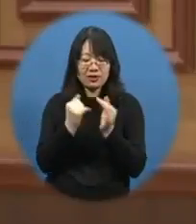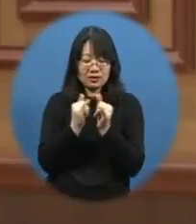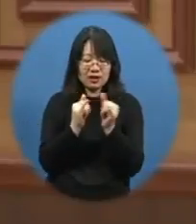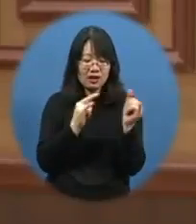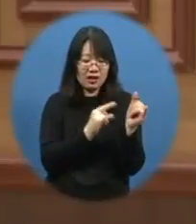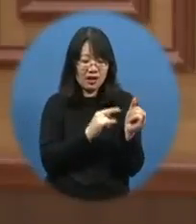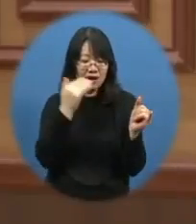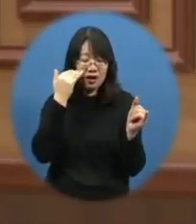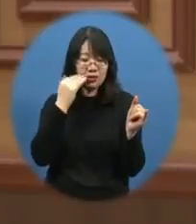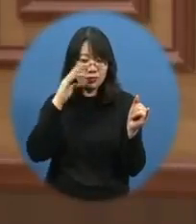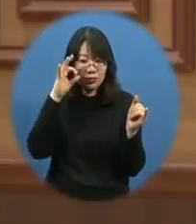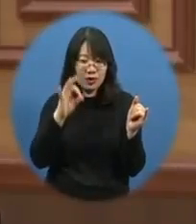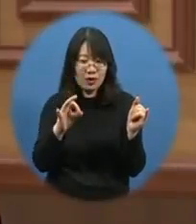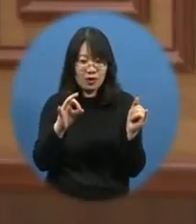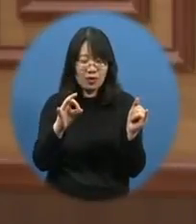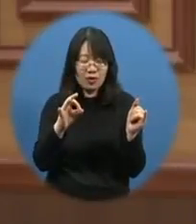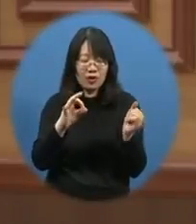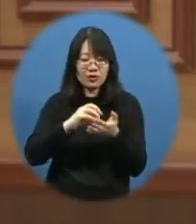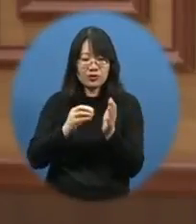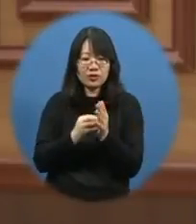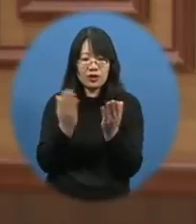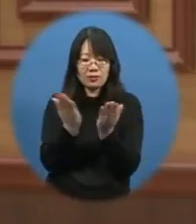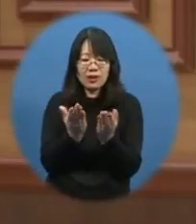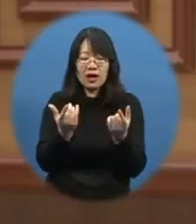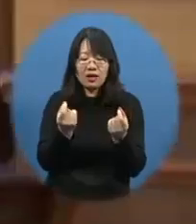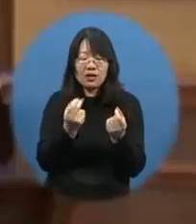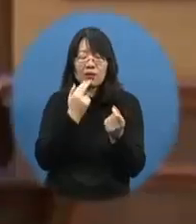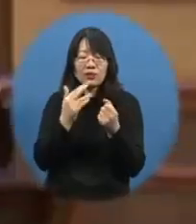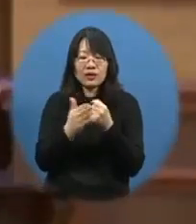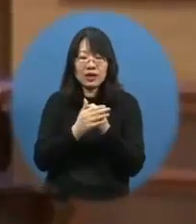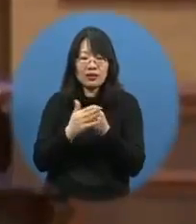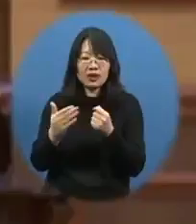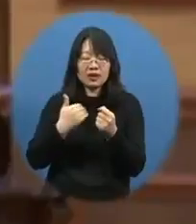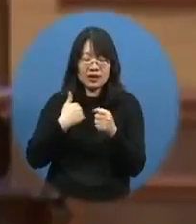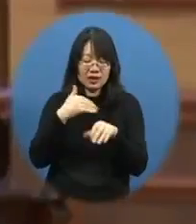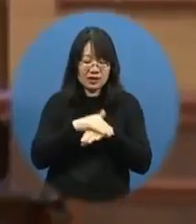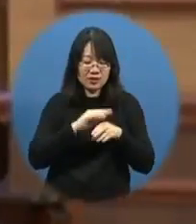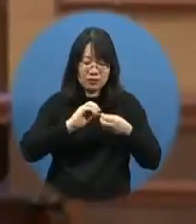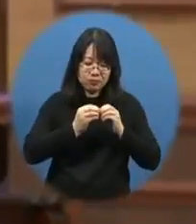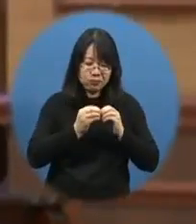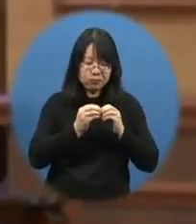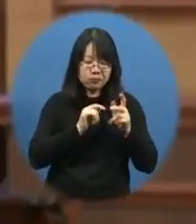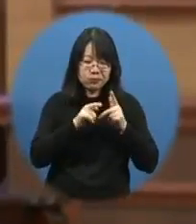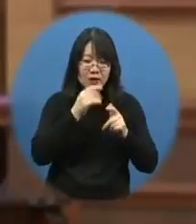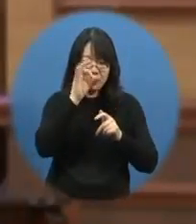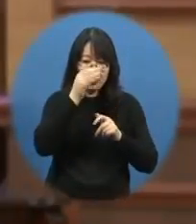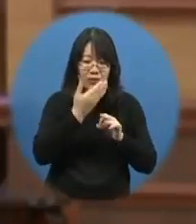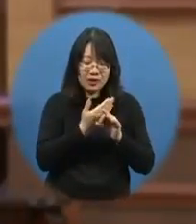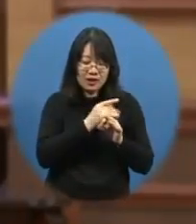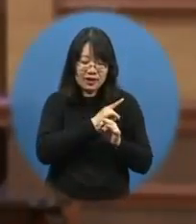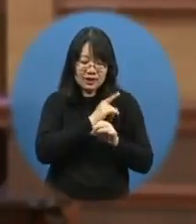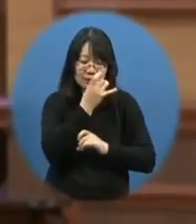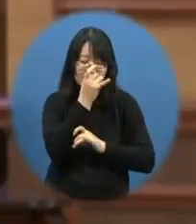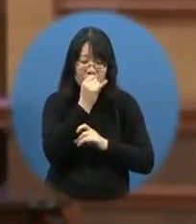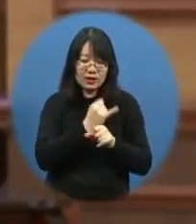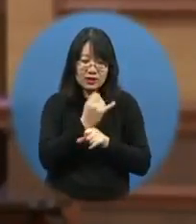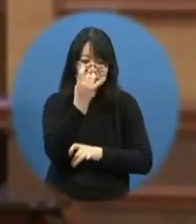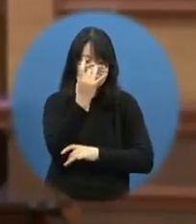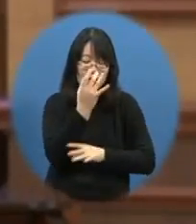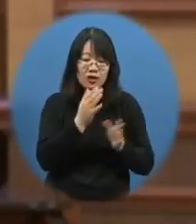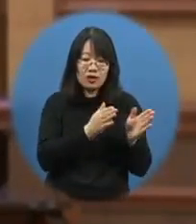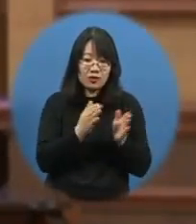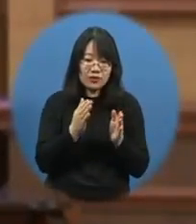분은 우리나라면 규격에 들어가지를 못하는 거예요. 지금 말씀하신 걸 제식으로 이해해 보면 가장 기본이 되는 기초